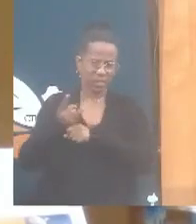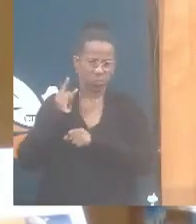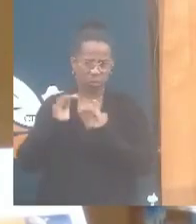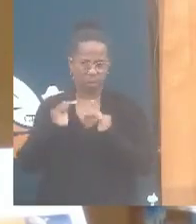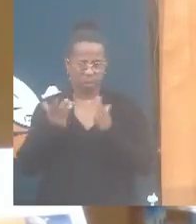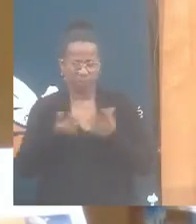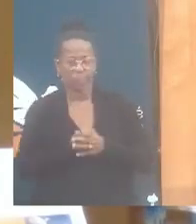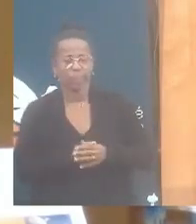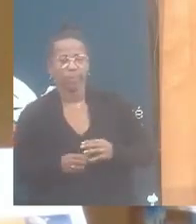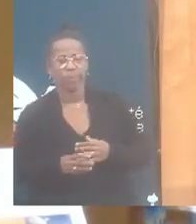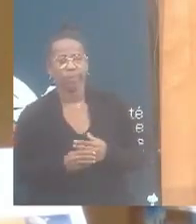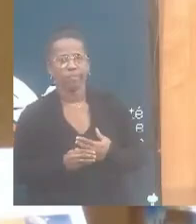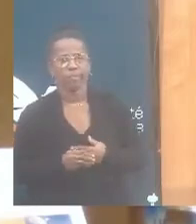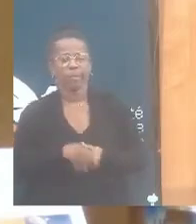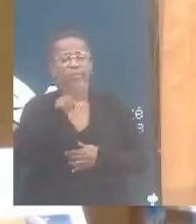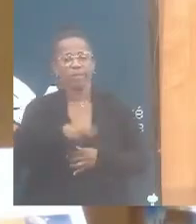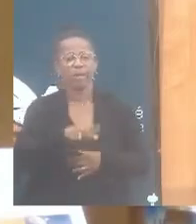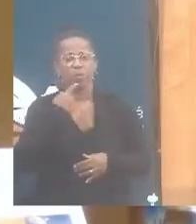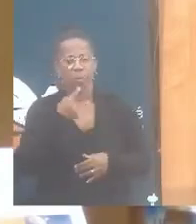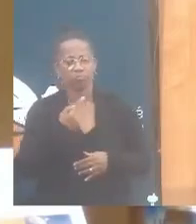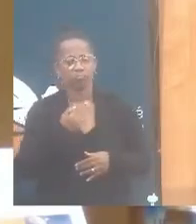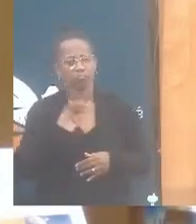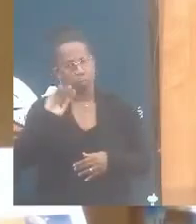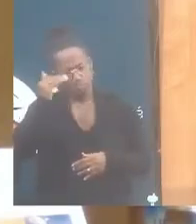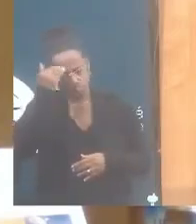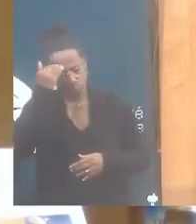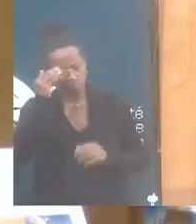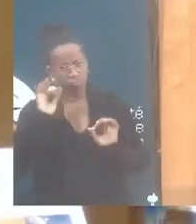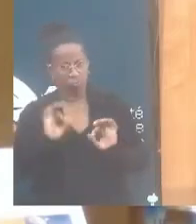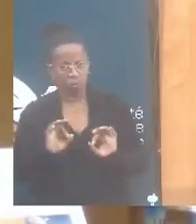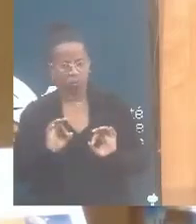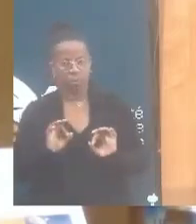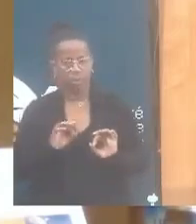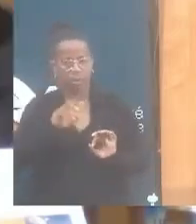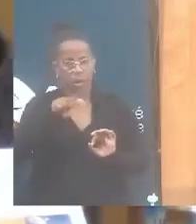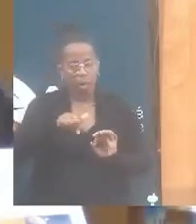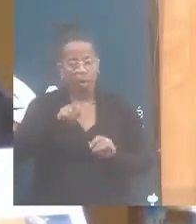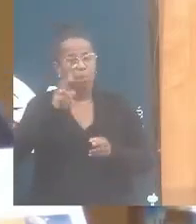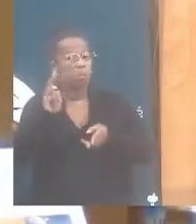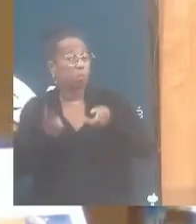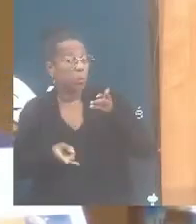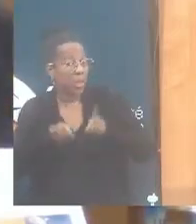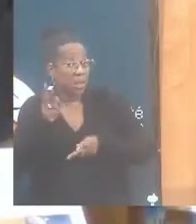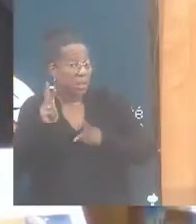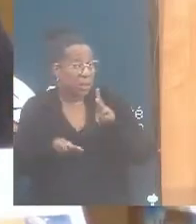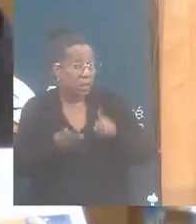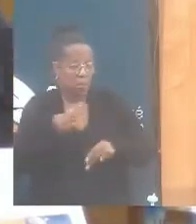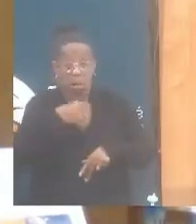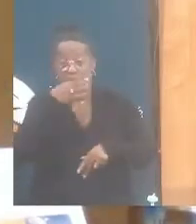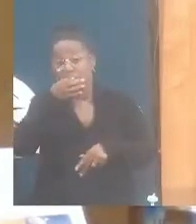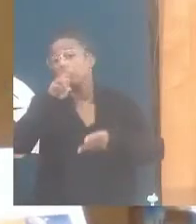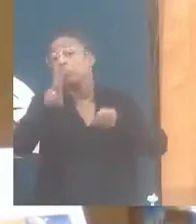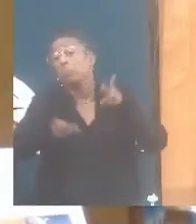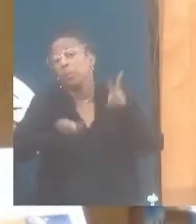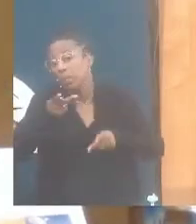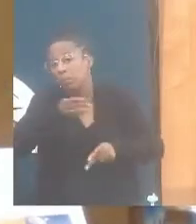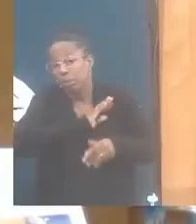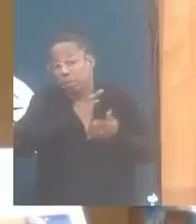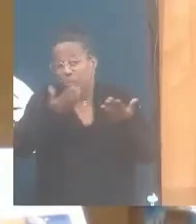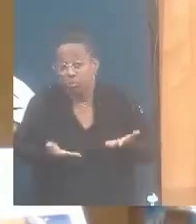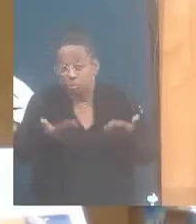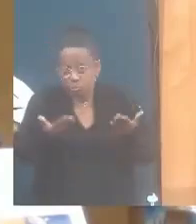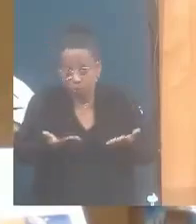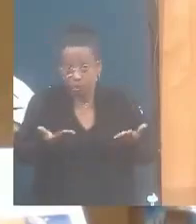c'est vrai qu'on l'admet qu'il y a peut-être, oui, je dis bien peut-être, puisqu'aujourd'hui nous ne l'avons